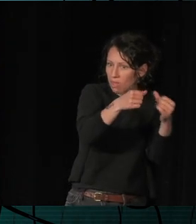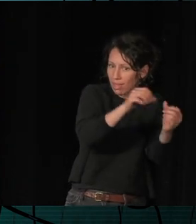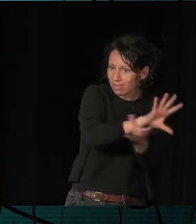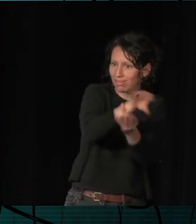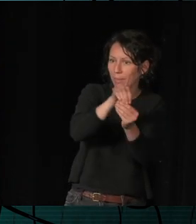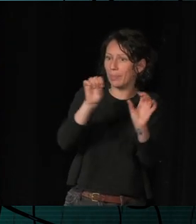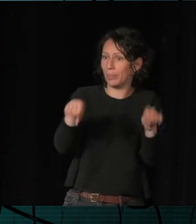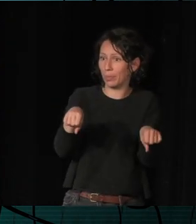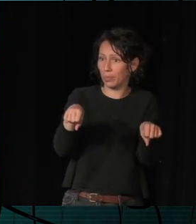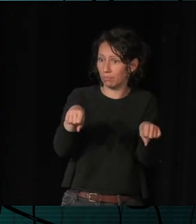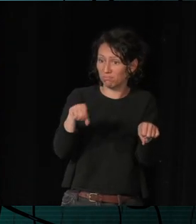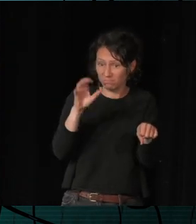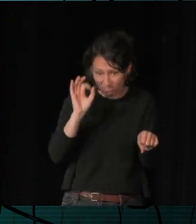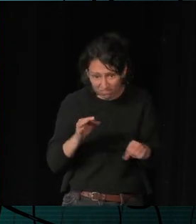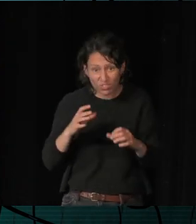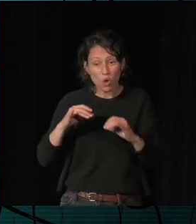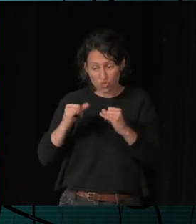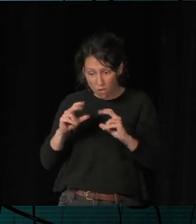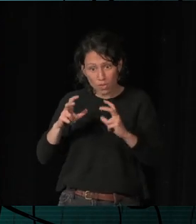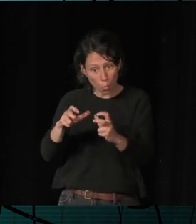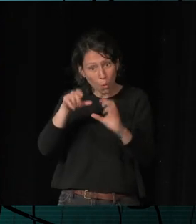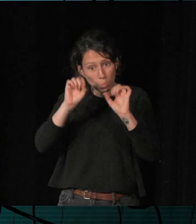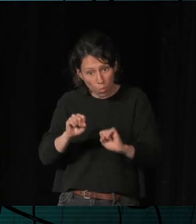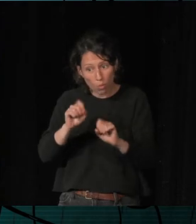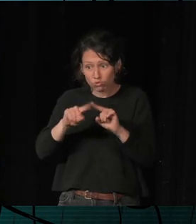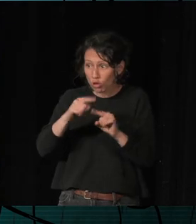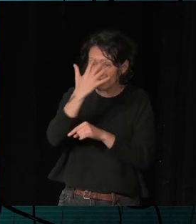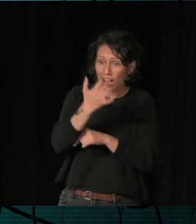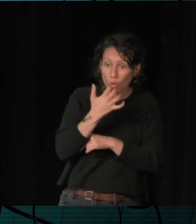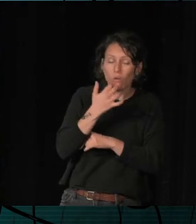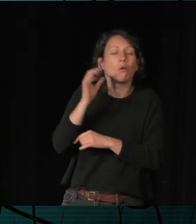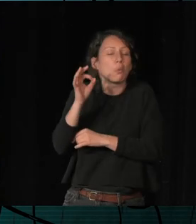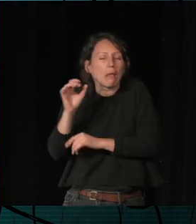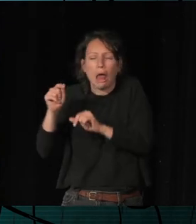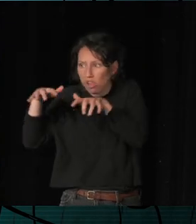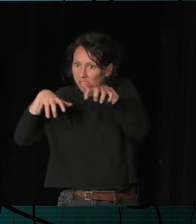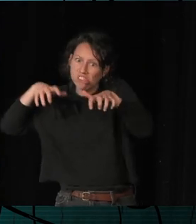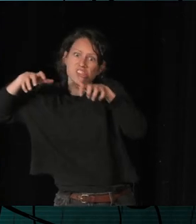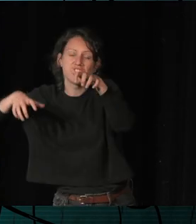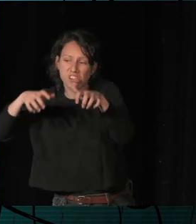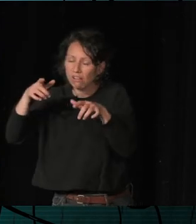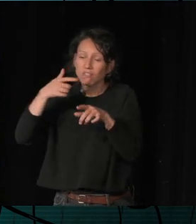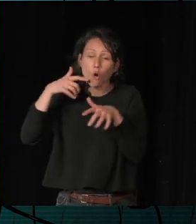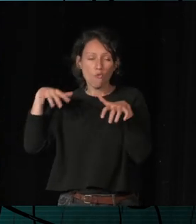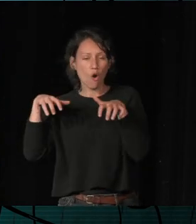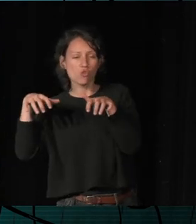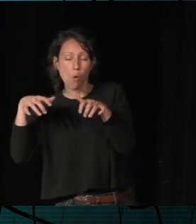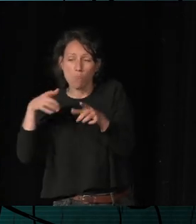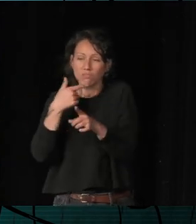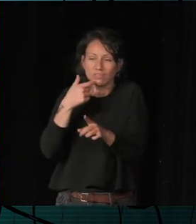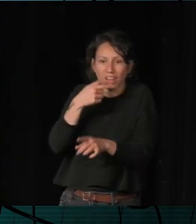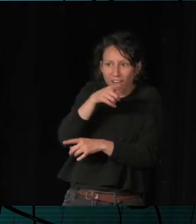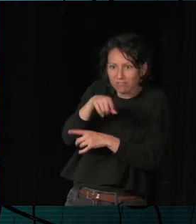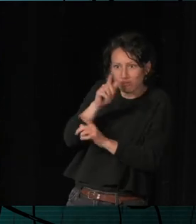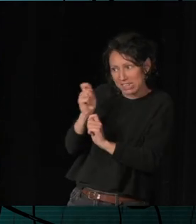jeu vidéo, ça peut parler de trucs sérieux aussi. Regarde, oui, c'est des zombies, c'est des fantômes, tu vas taper dessus comme tu tapes sur